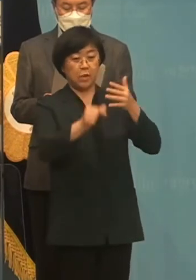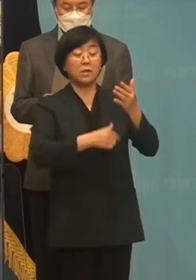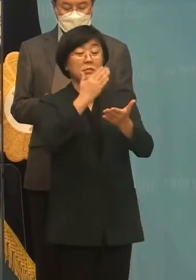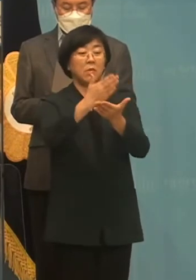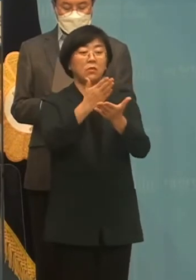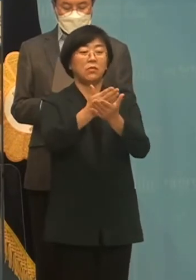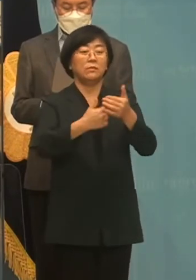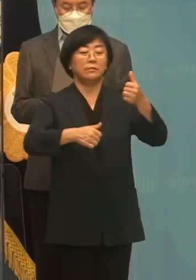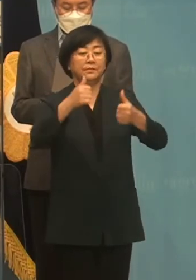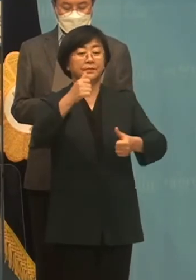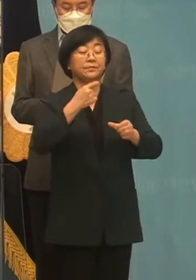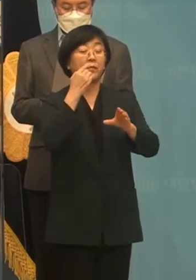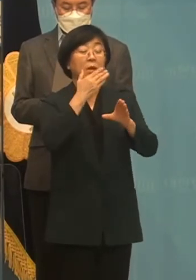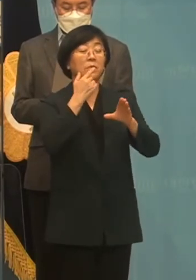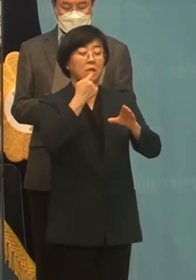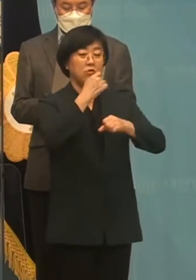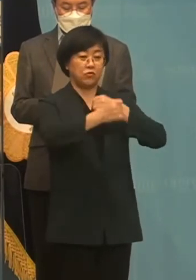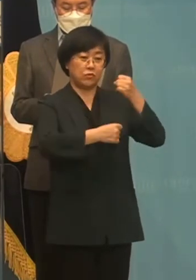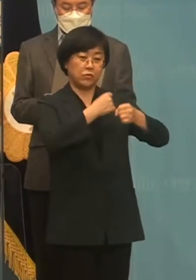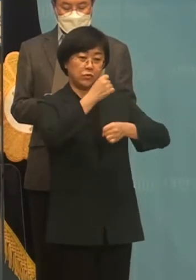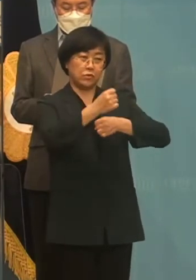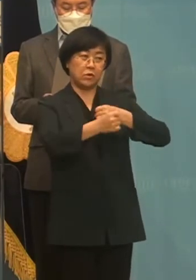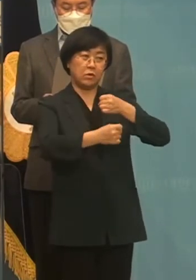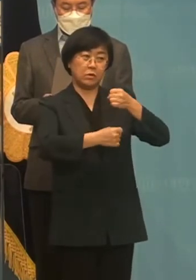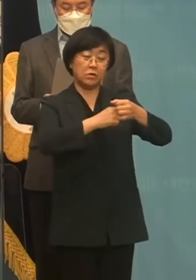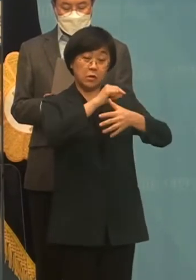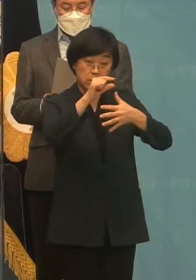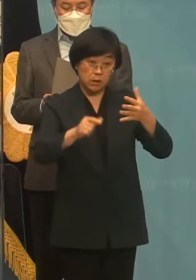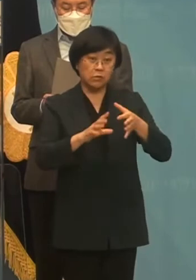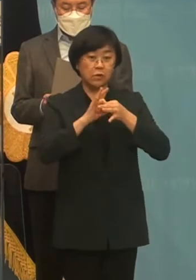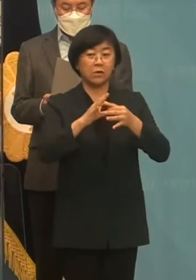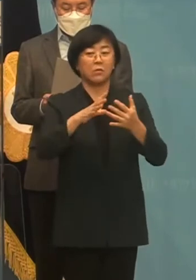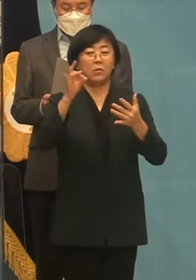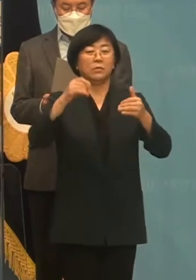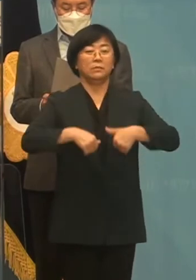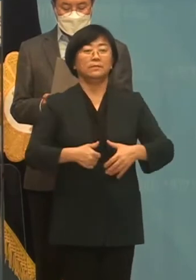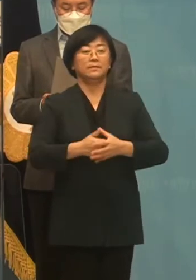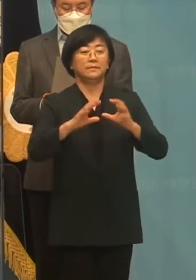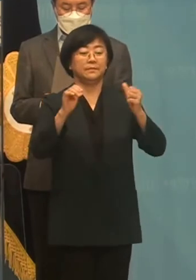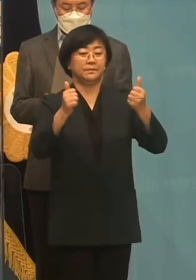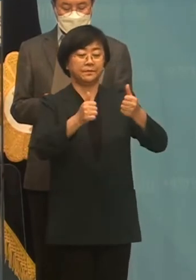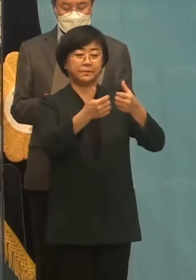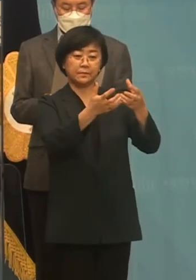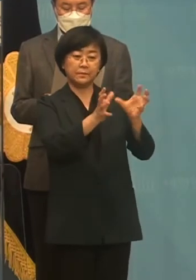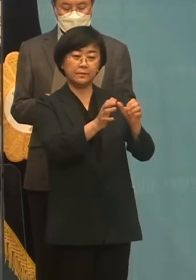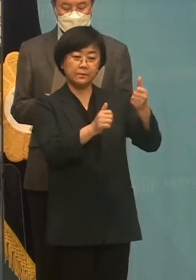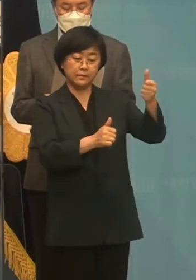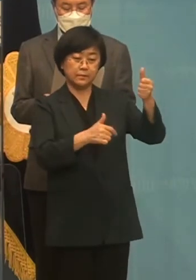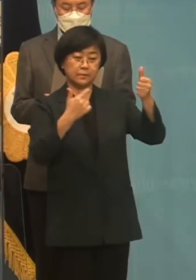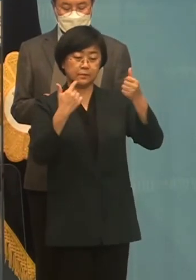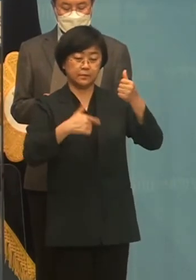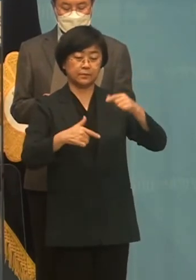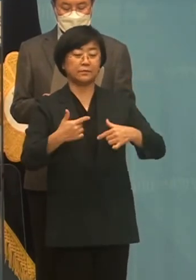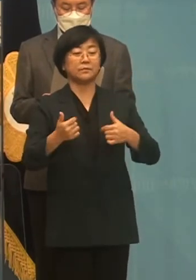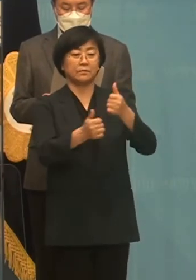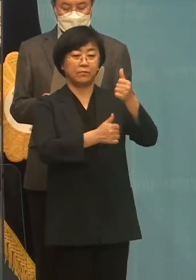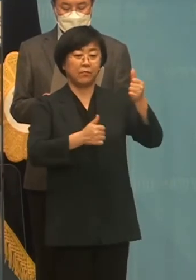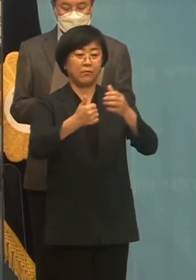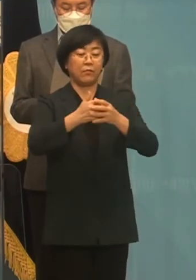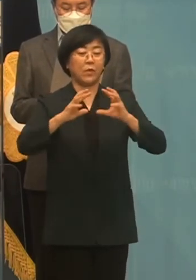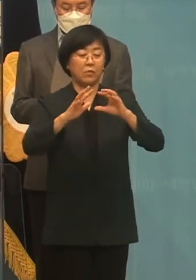폐지하고 경쟁과 민주적 절차를 통해 선출해야 합니다. 그래야 국회의장, 상임위원장이 국민과